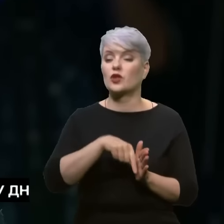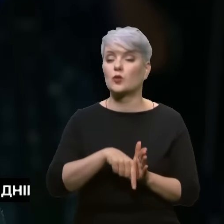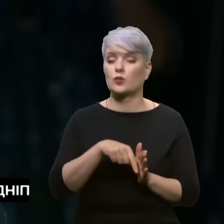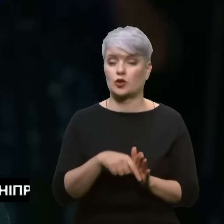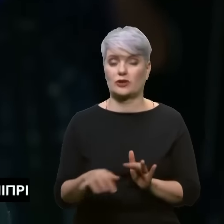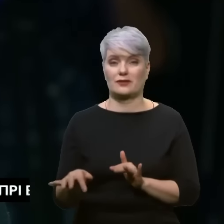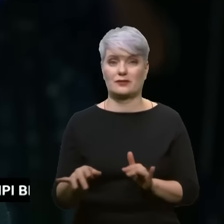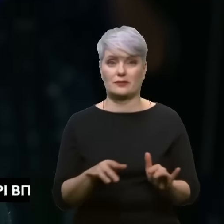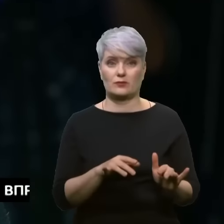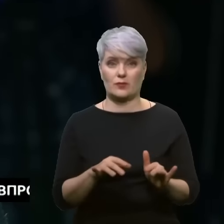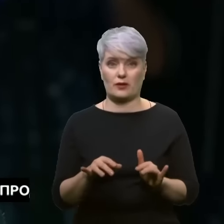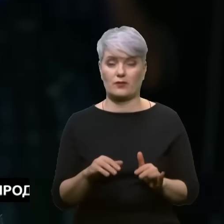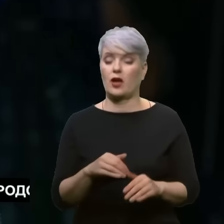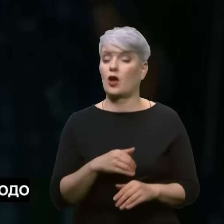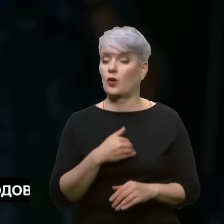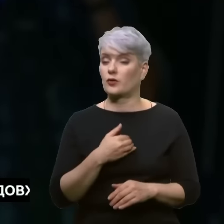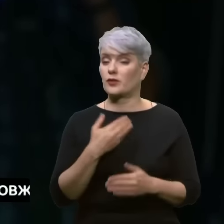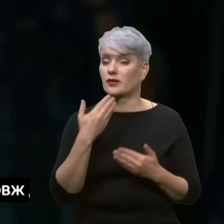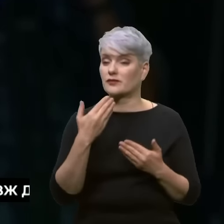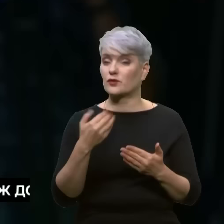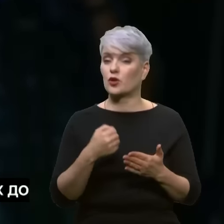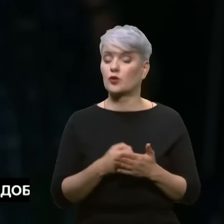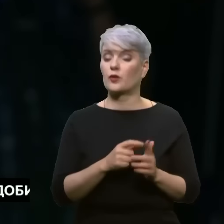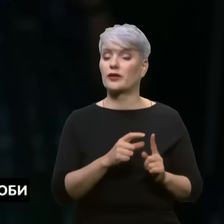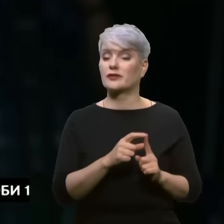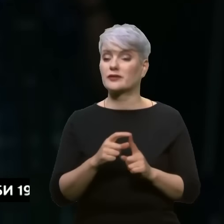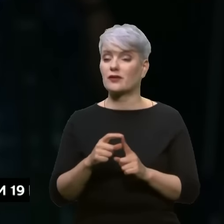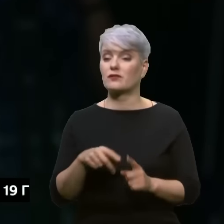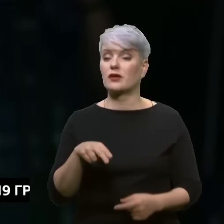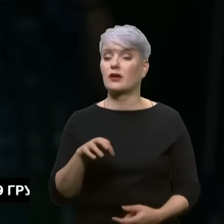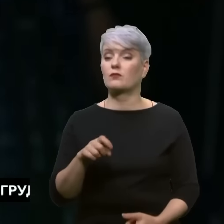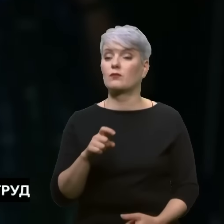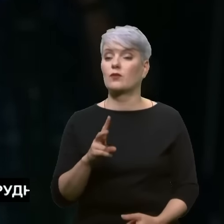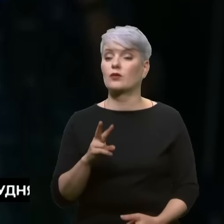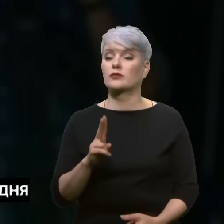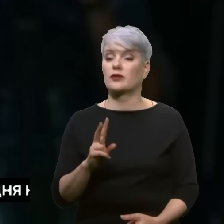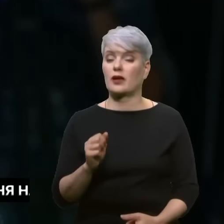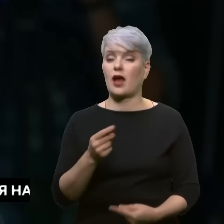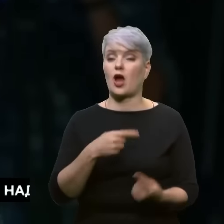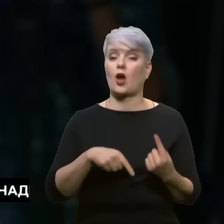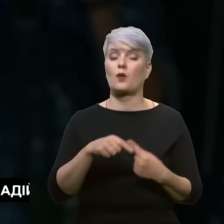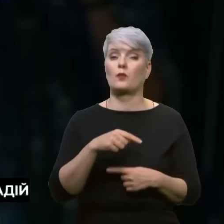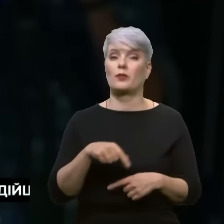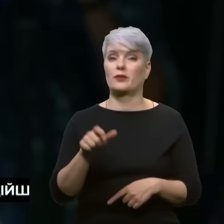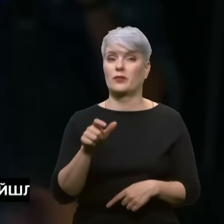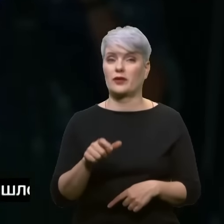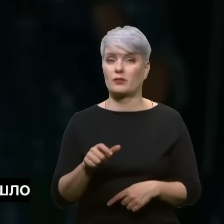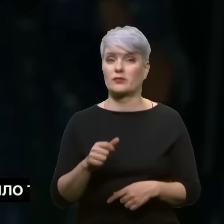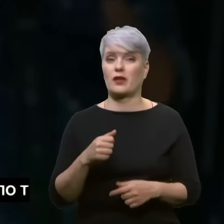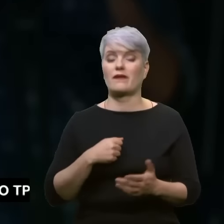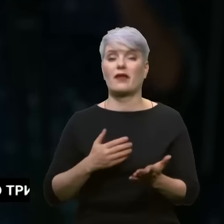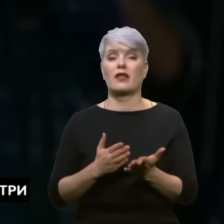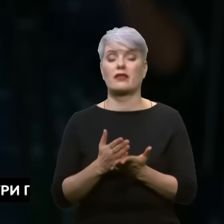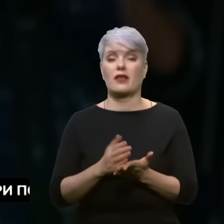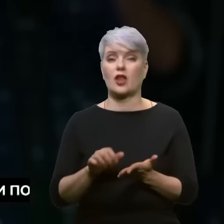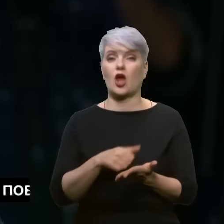справ. І для цього я хотів би звернутися до слів Сергія Позняка. Це підприємець, ветеран, який очолює об'єднання